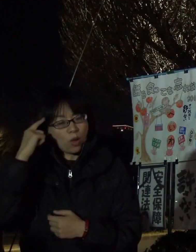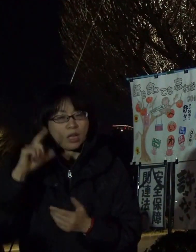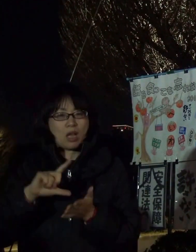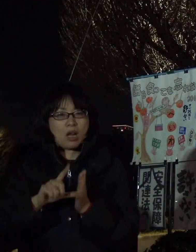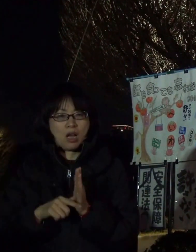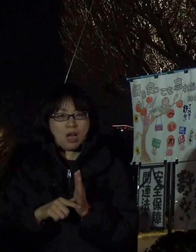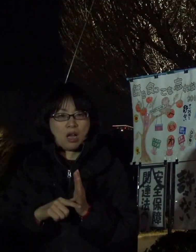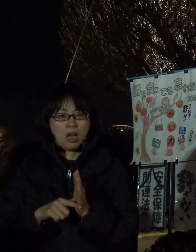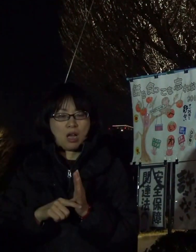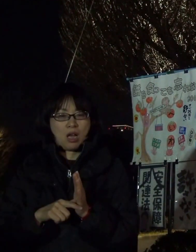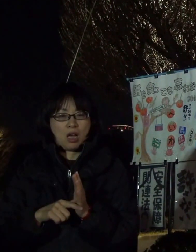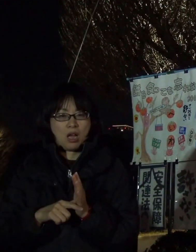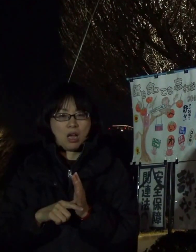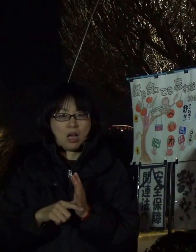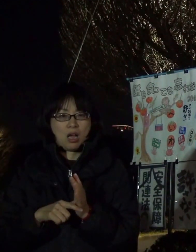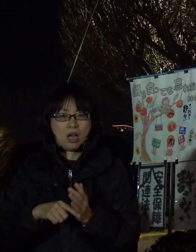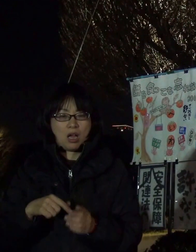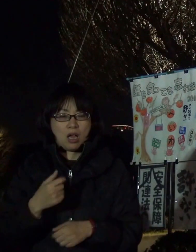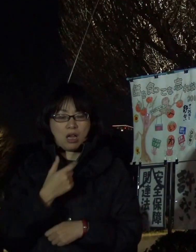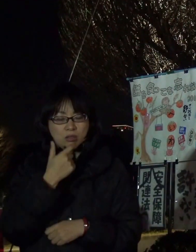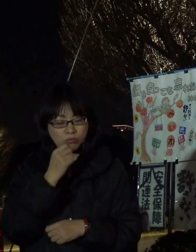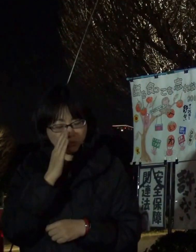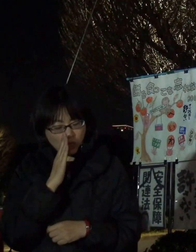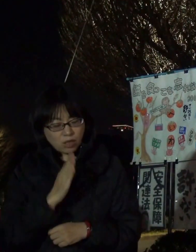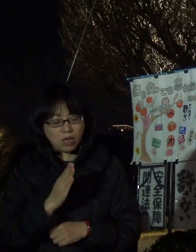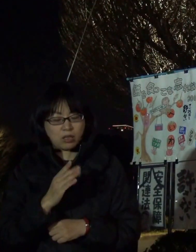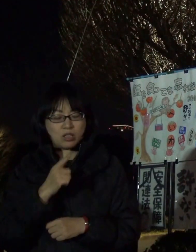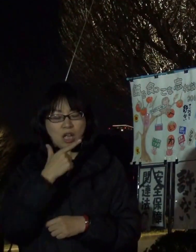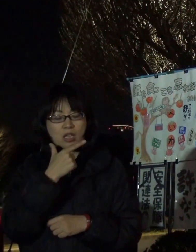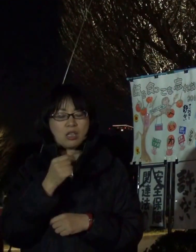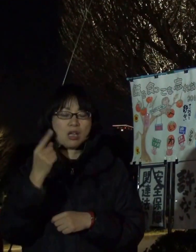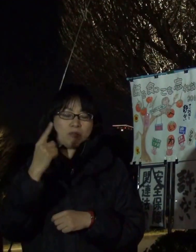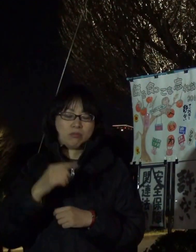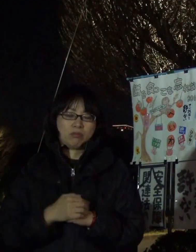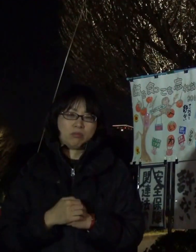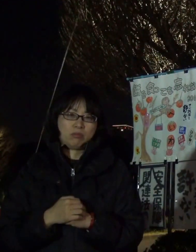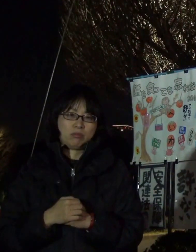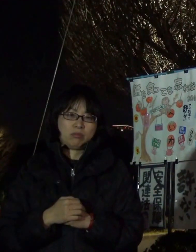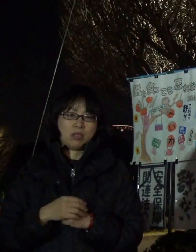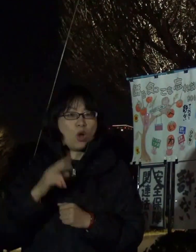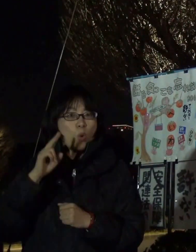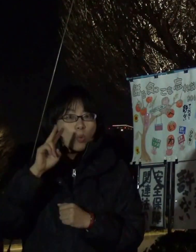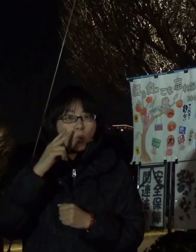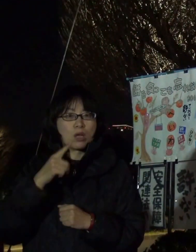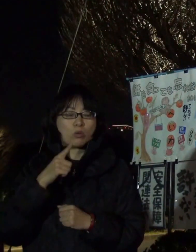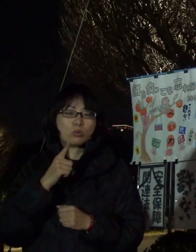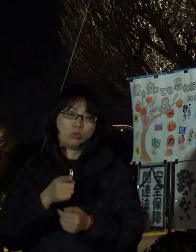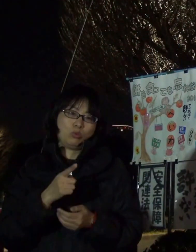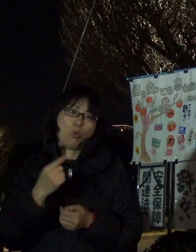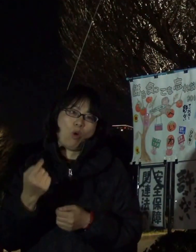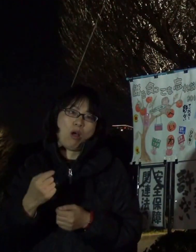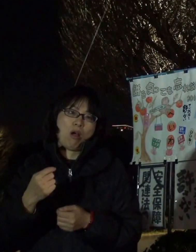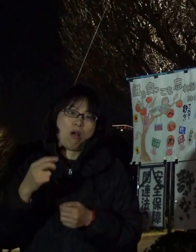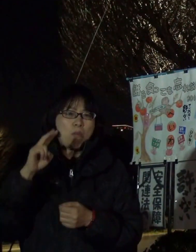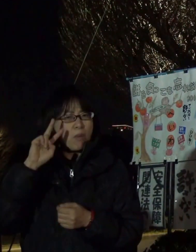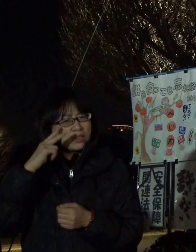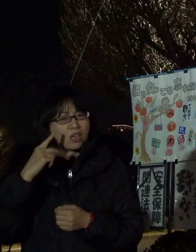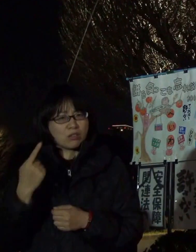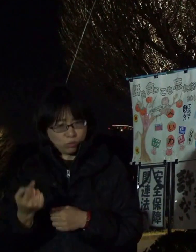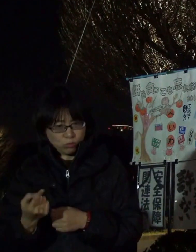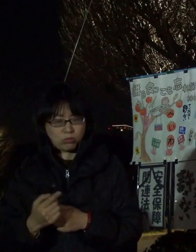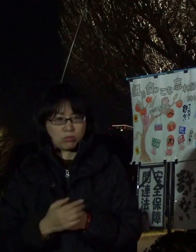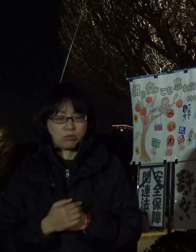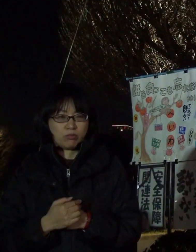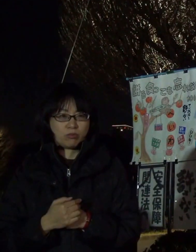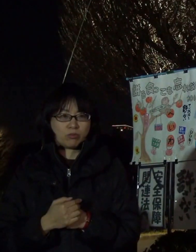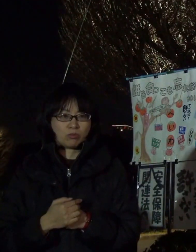か変だと思いませんか？誤解をする方がおかしいとでもって私は思うんですよ。